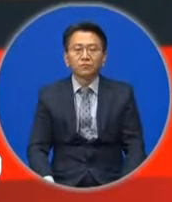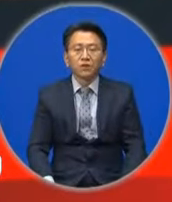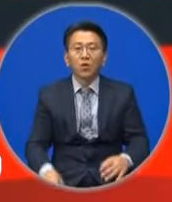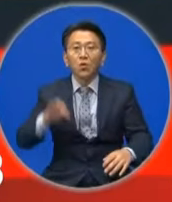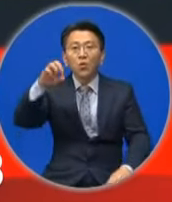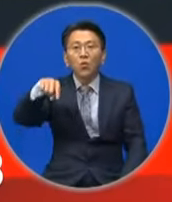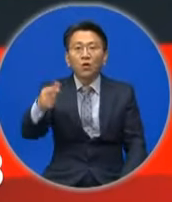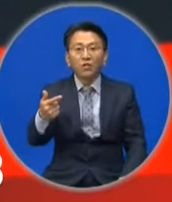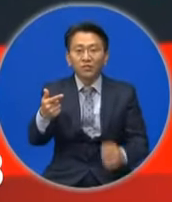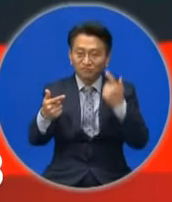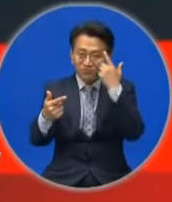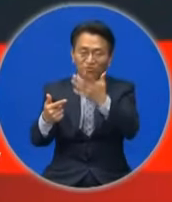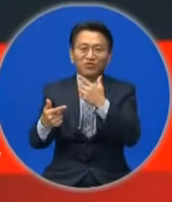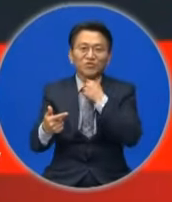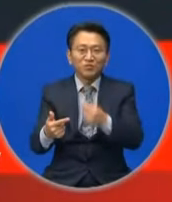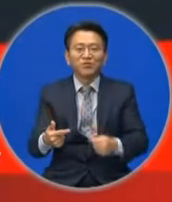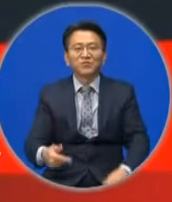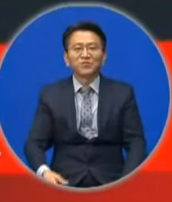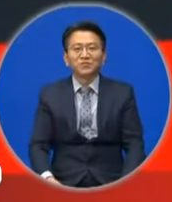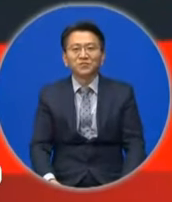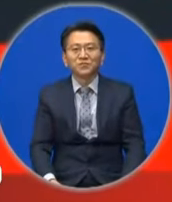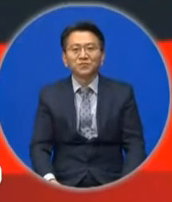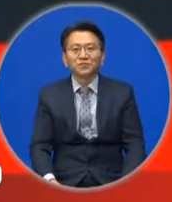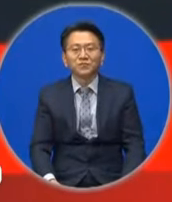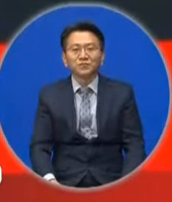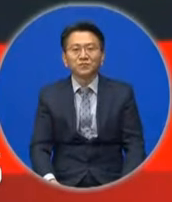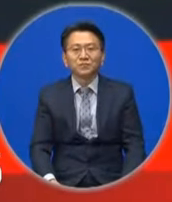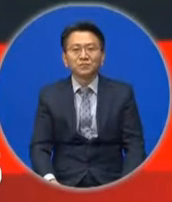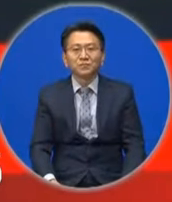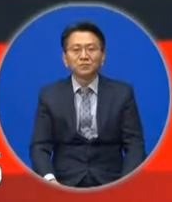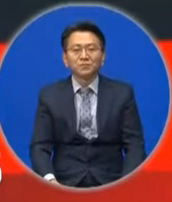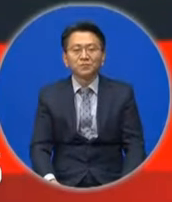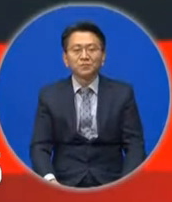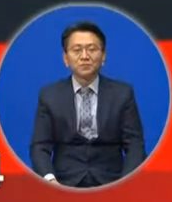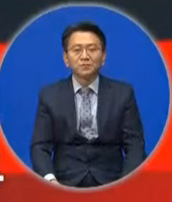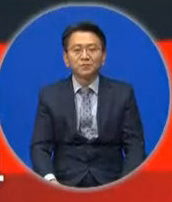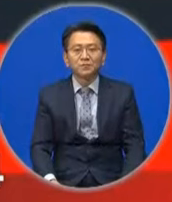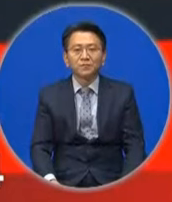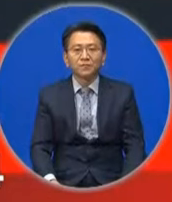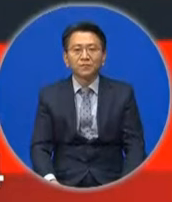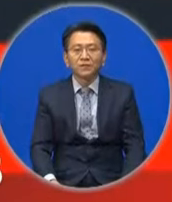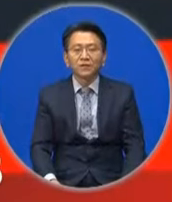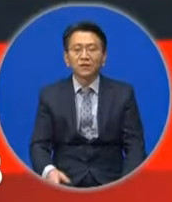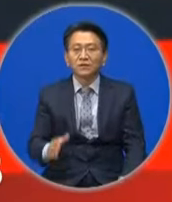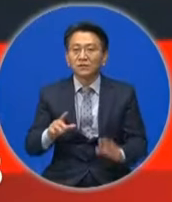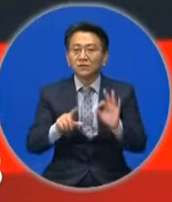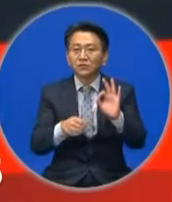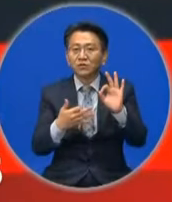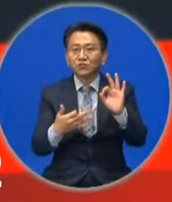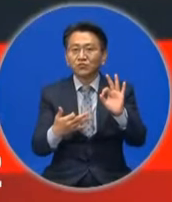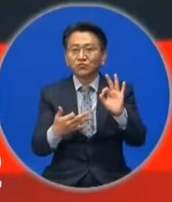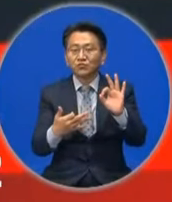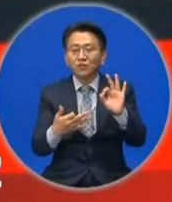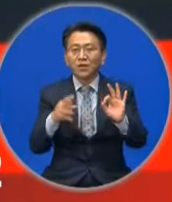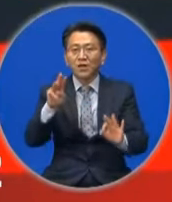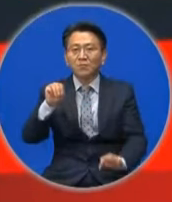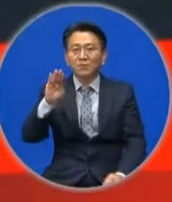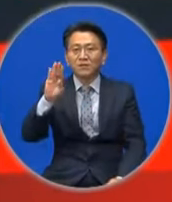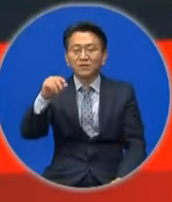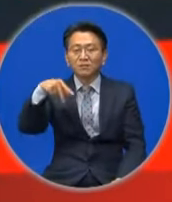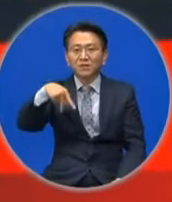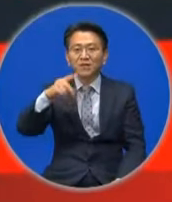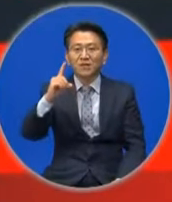원 후보님, 제가 말씀을 좀 드리겠습니다. 지금 지난 10월 19일 날 그 MBC PD